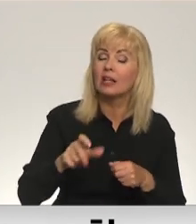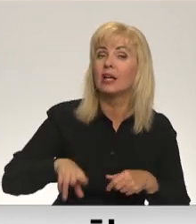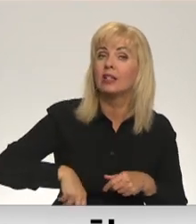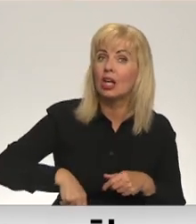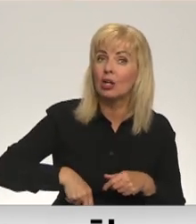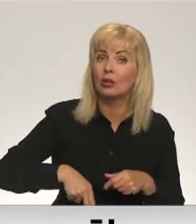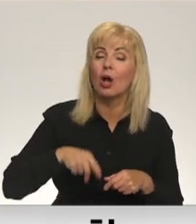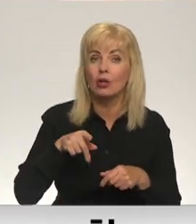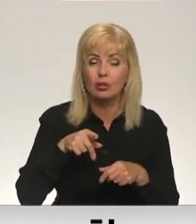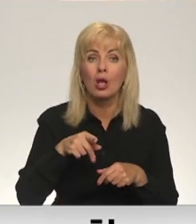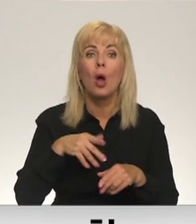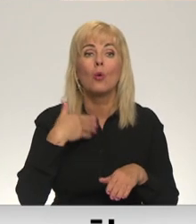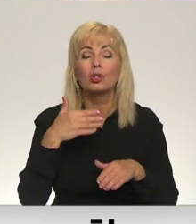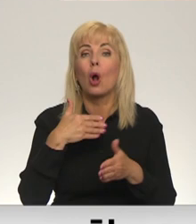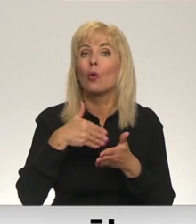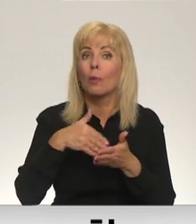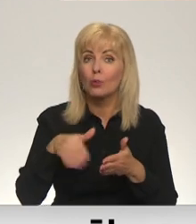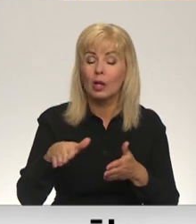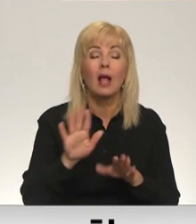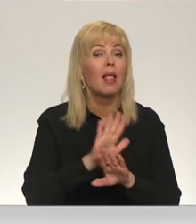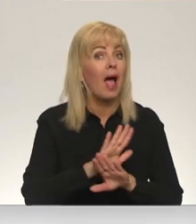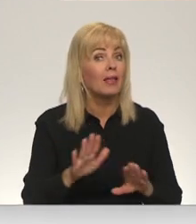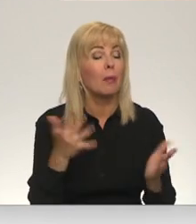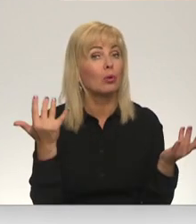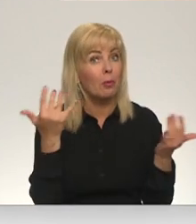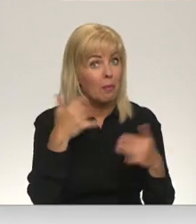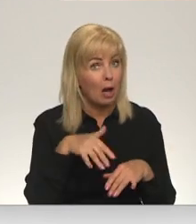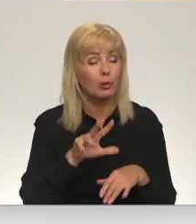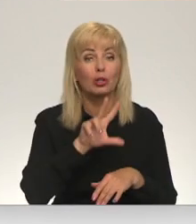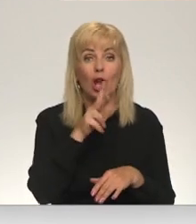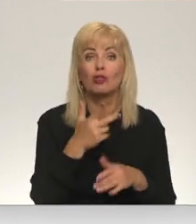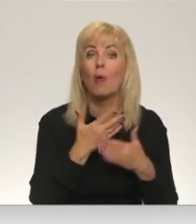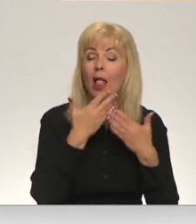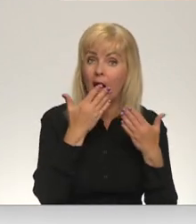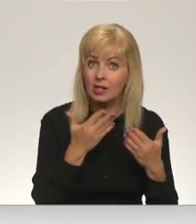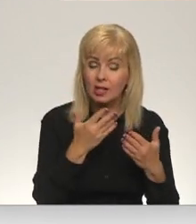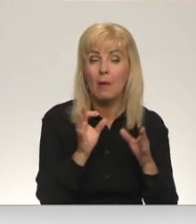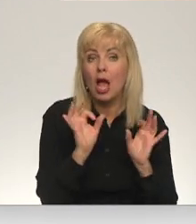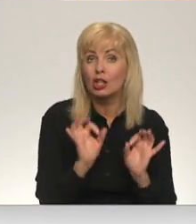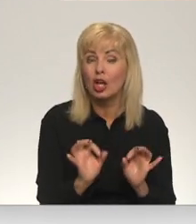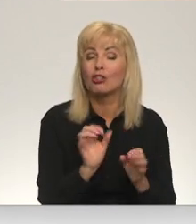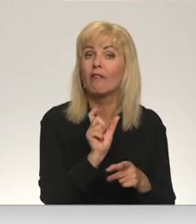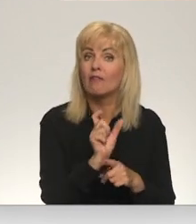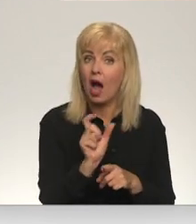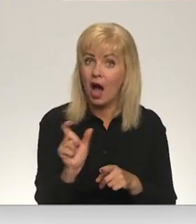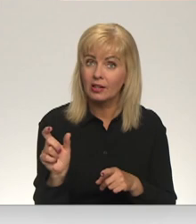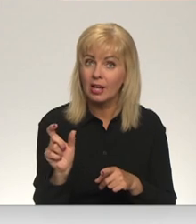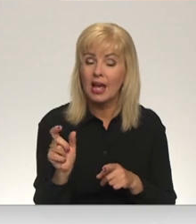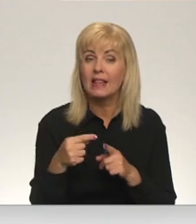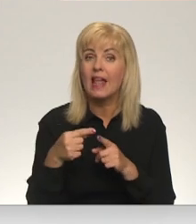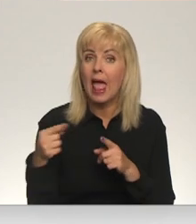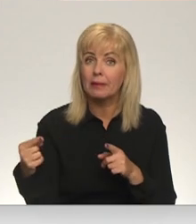direktoru Raizes noraida. Lai nebūtu pārpratumu, tad uz trešo lasījumu tieši šie vārdi,